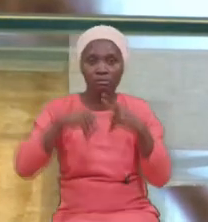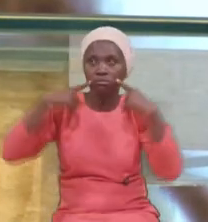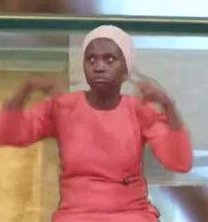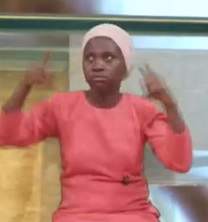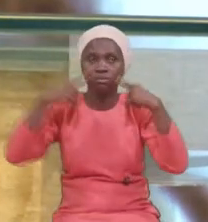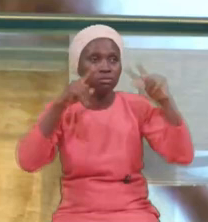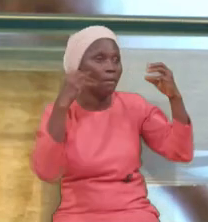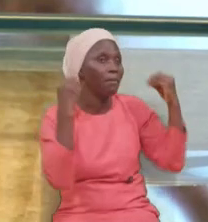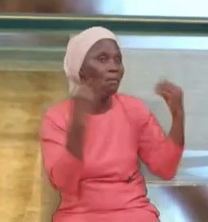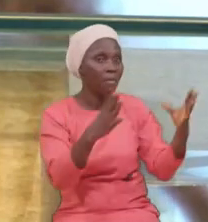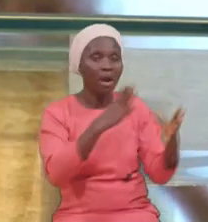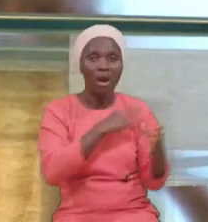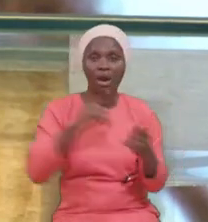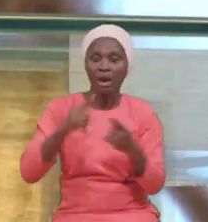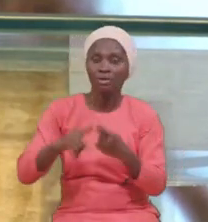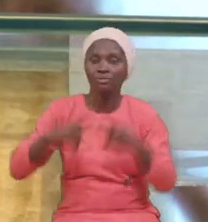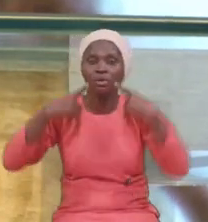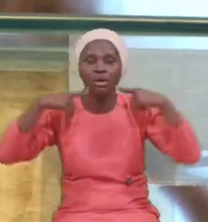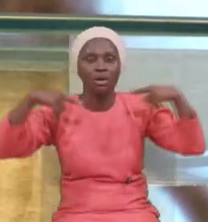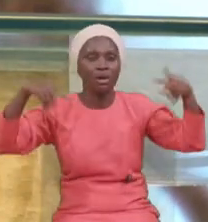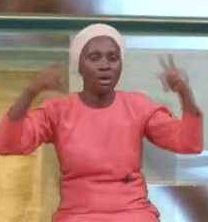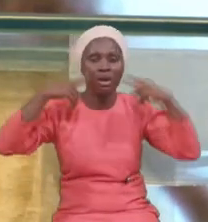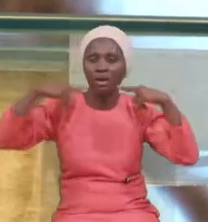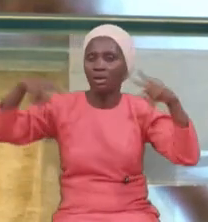homme, s'en étant allé, se mit à